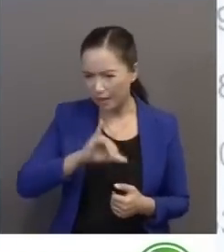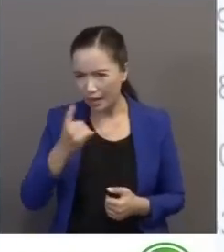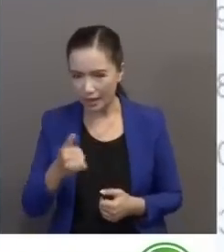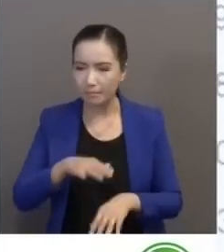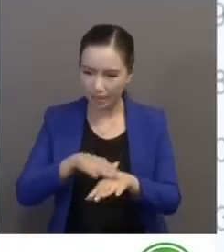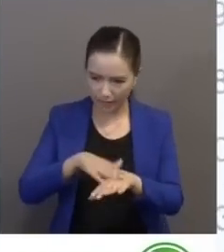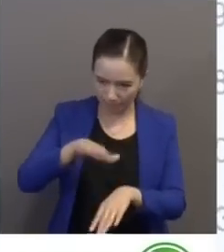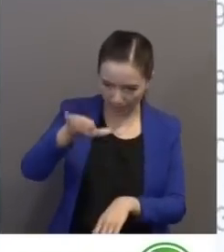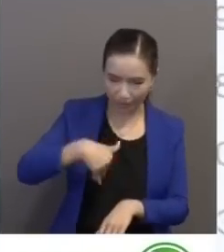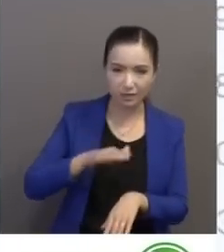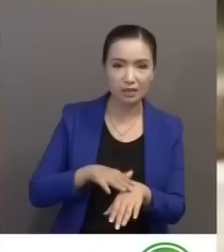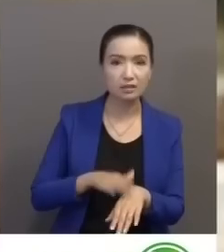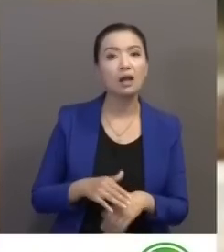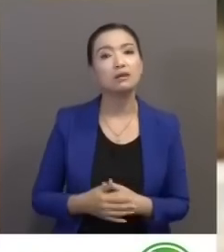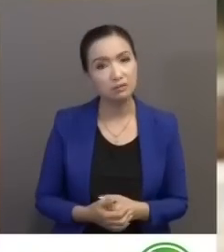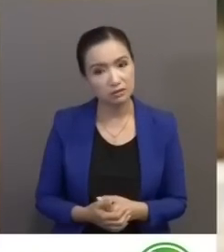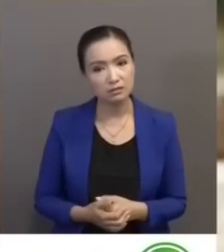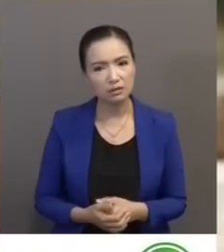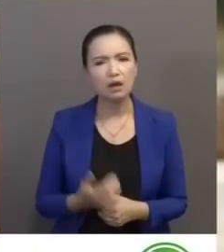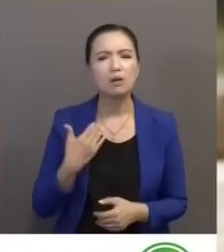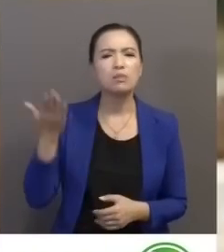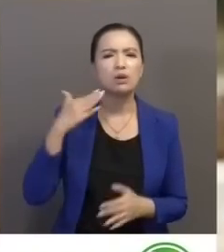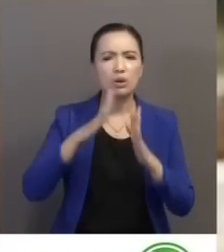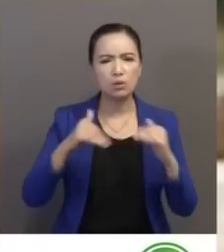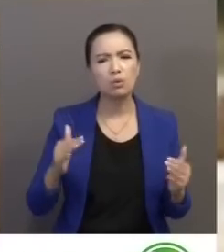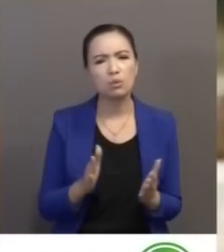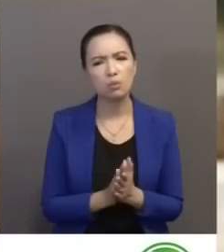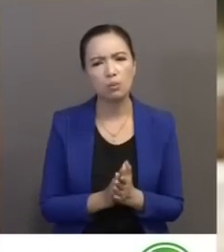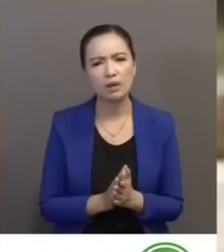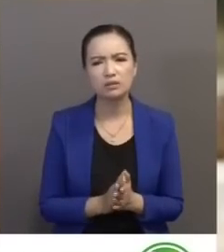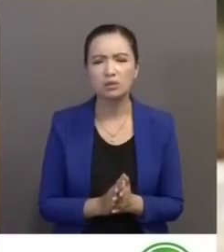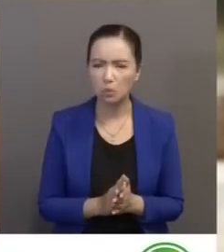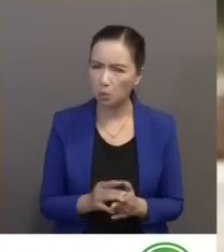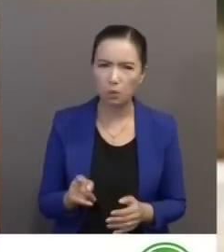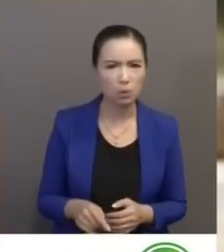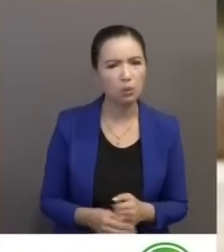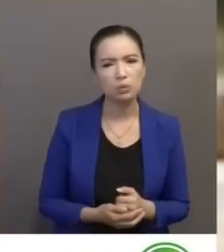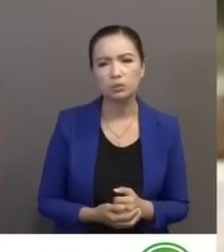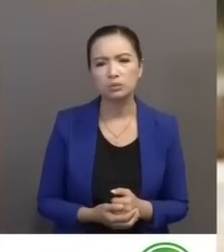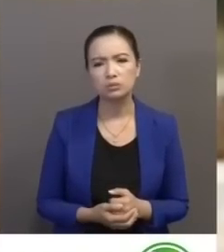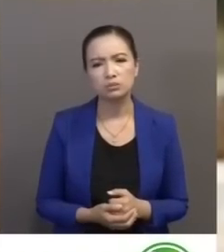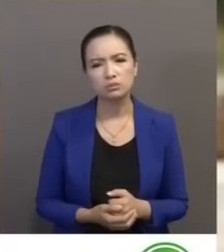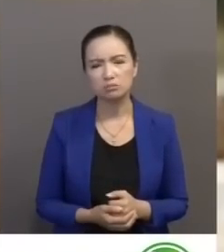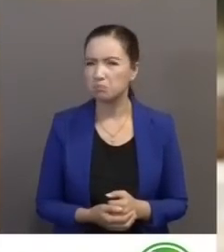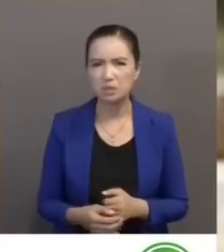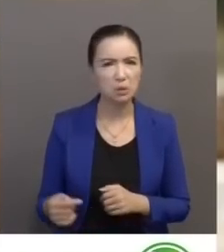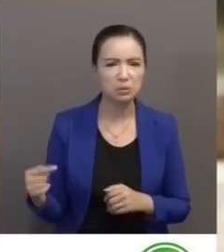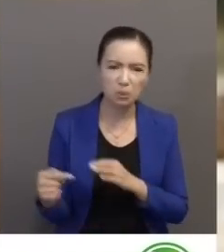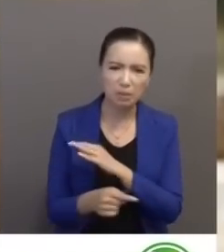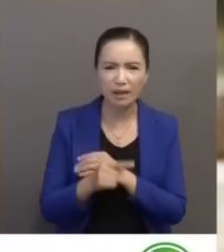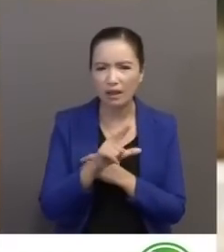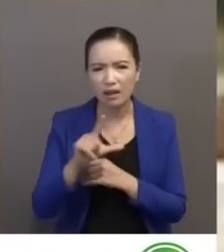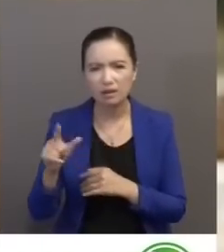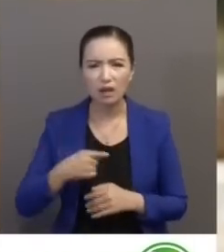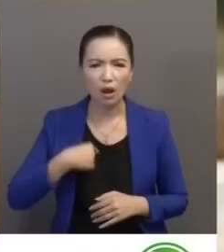กมาเตือนเมื่อก่อนนี้วัดโดนไปเป็นล้านล้านเนี่ยโดนเป็นล้านล้านเพ